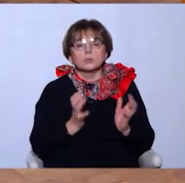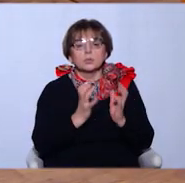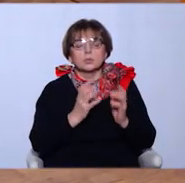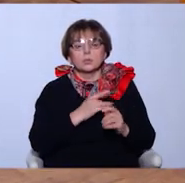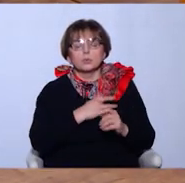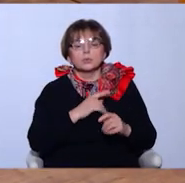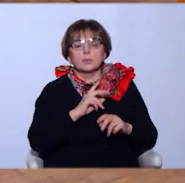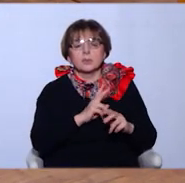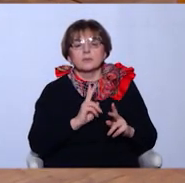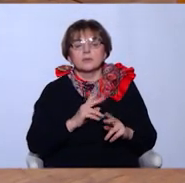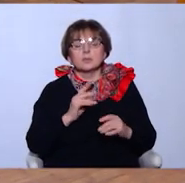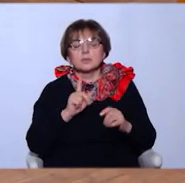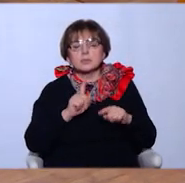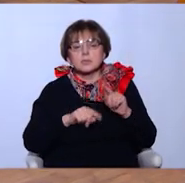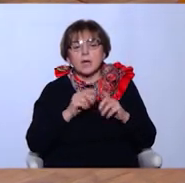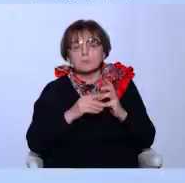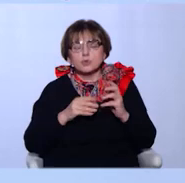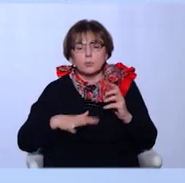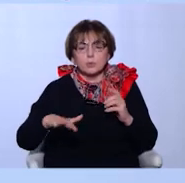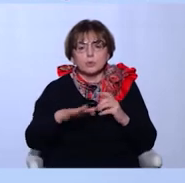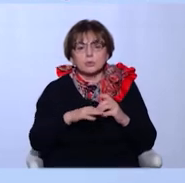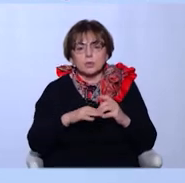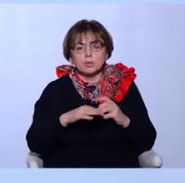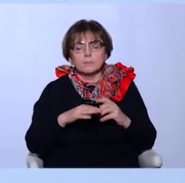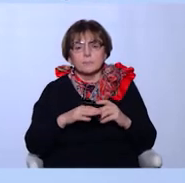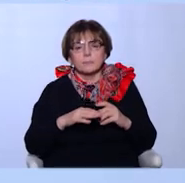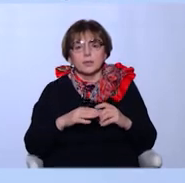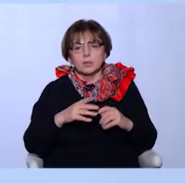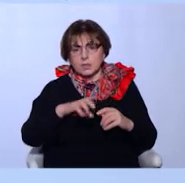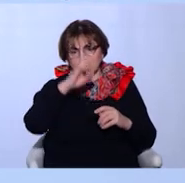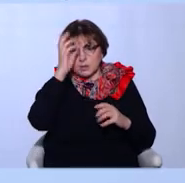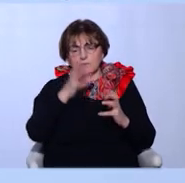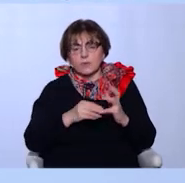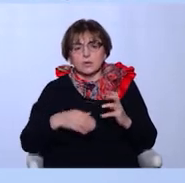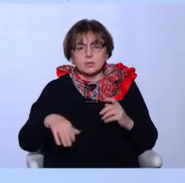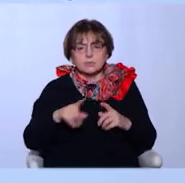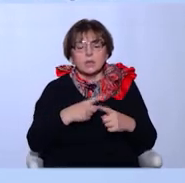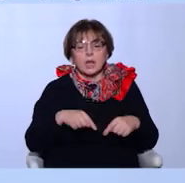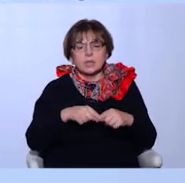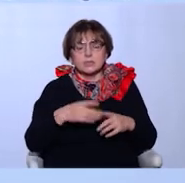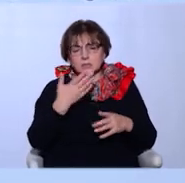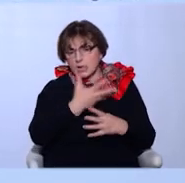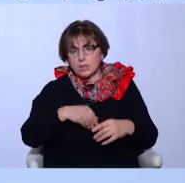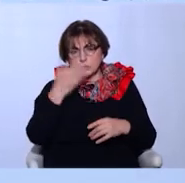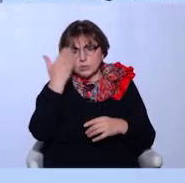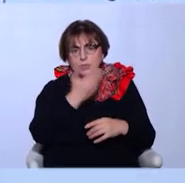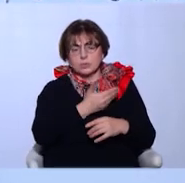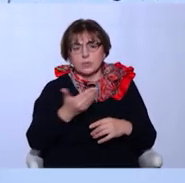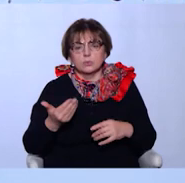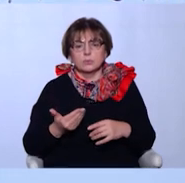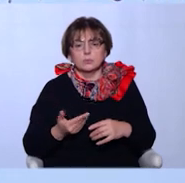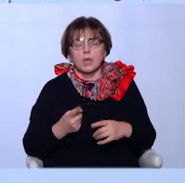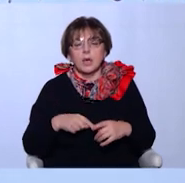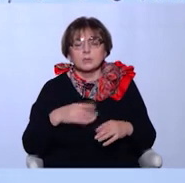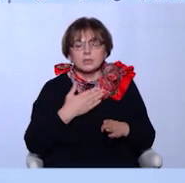გულშემატკივარი. გულშემატკივარი სამშობლოსი, რა თქმა უნდა, ქვეყნის და საერთოდ კაცობრიობის. მაგრამ ამაში